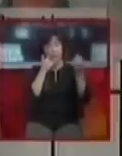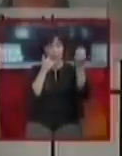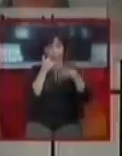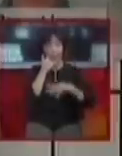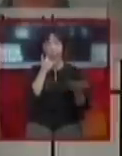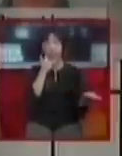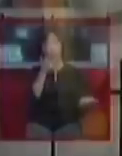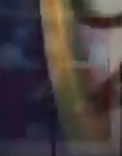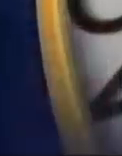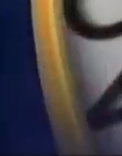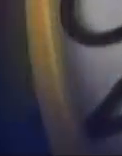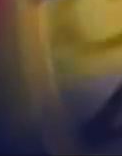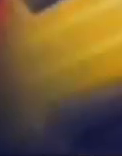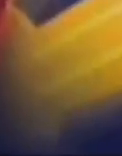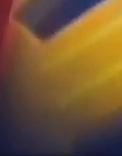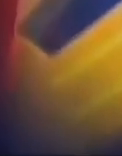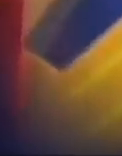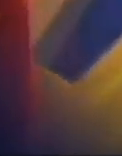News 5.